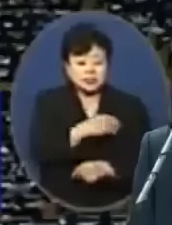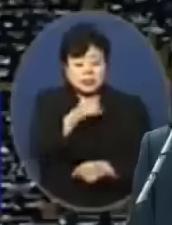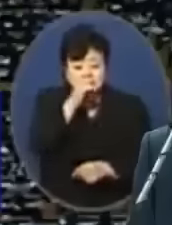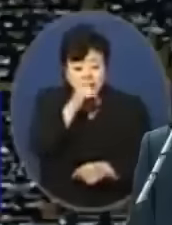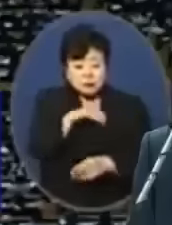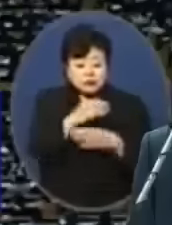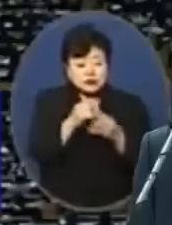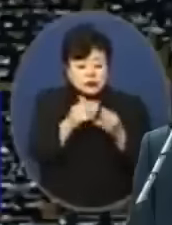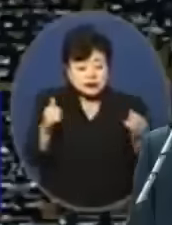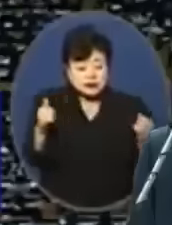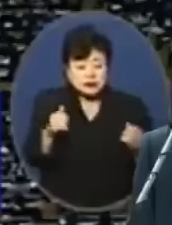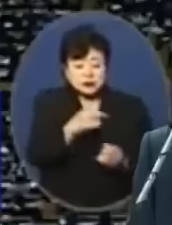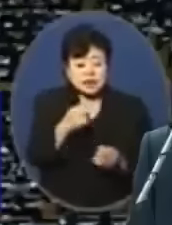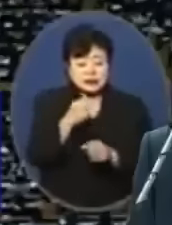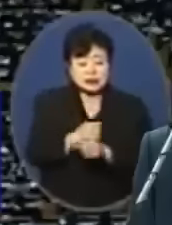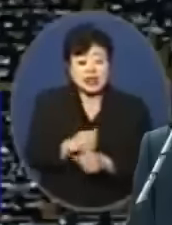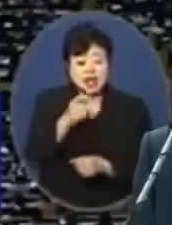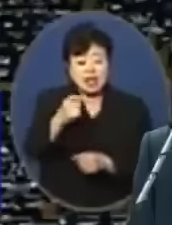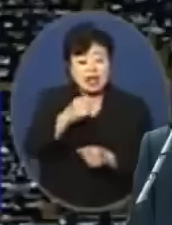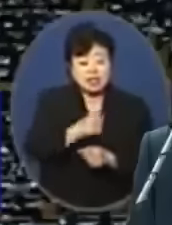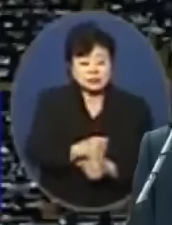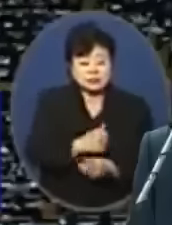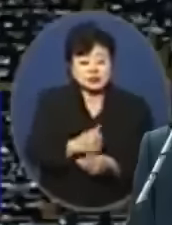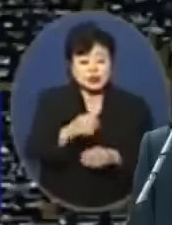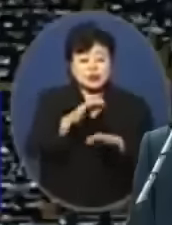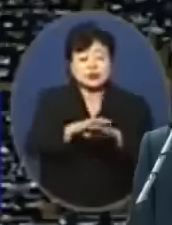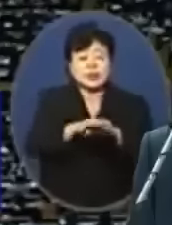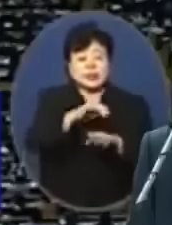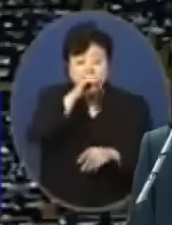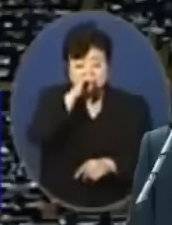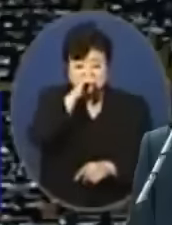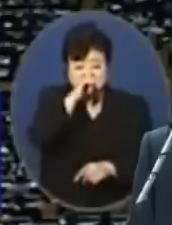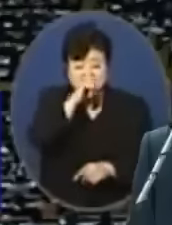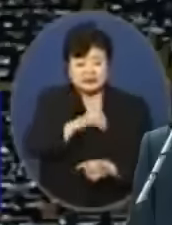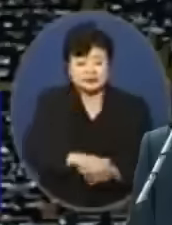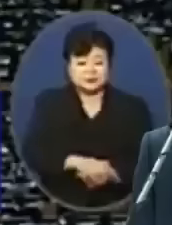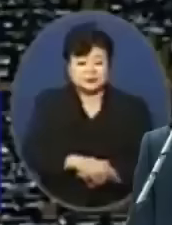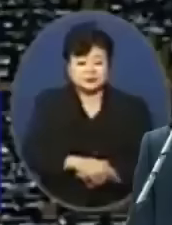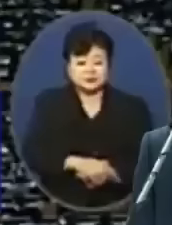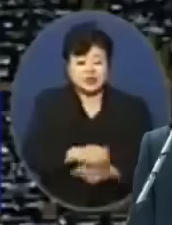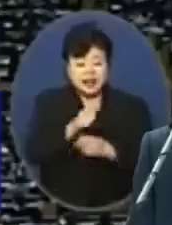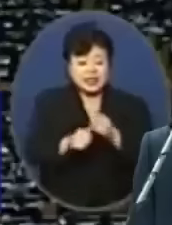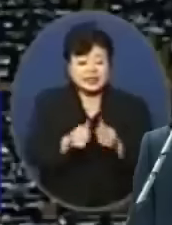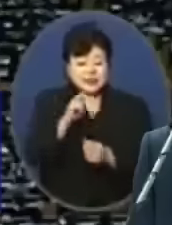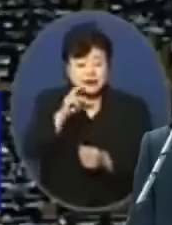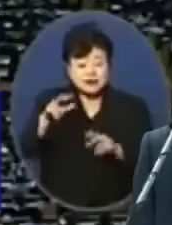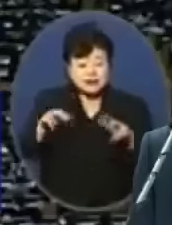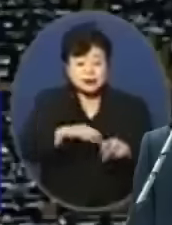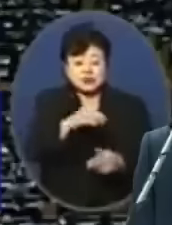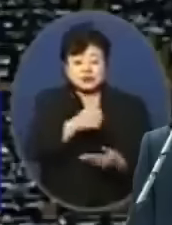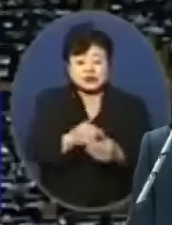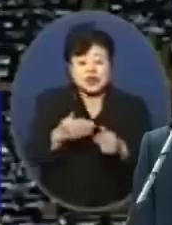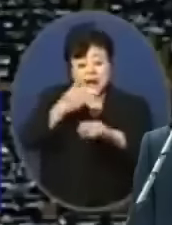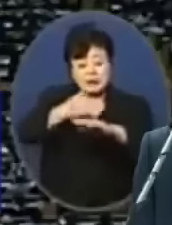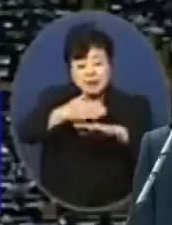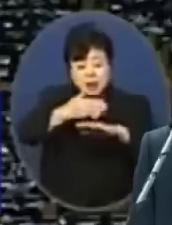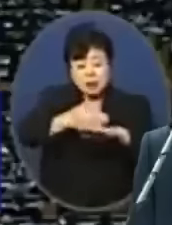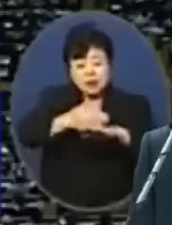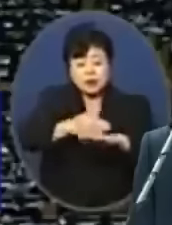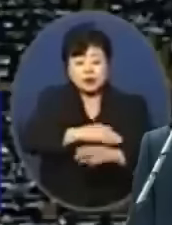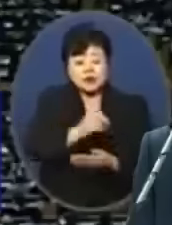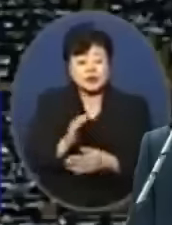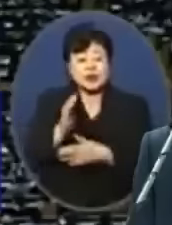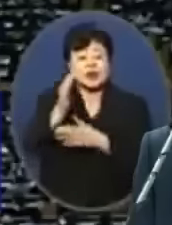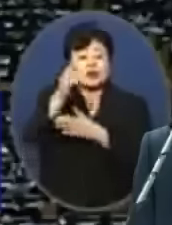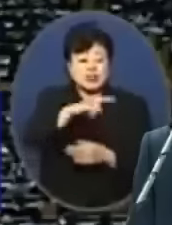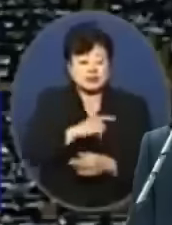있사오니 모든 사람을 크게 하심과 강하게 하심이 주의 손에 있나이다. 우리 하나님이여 이제 우리가 주께 감사하며